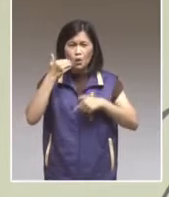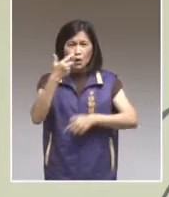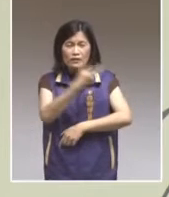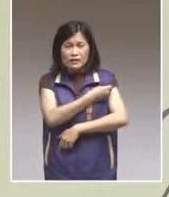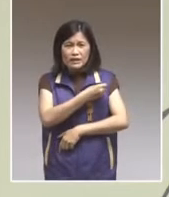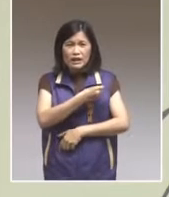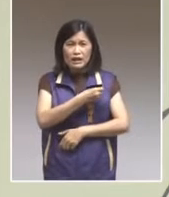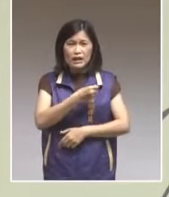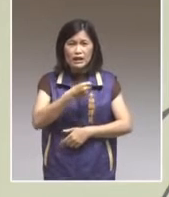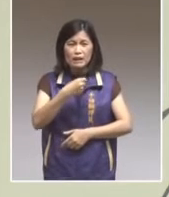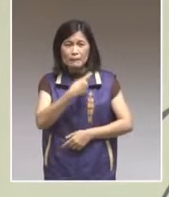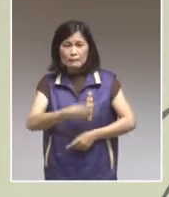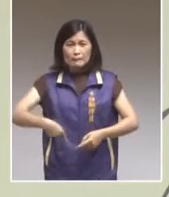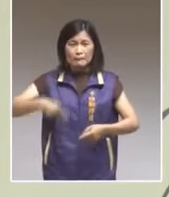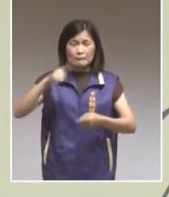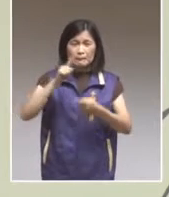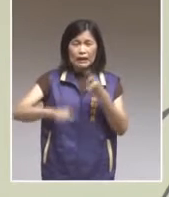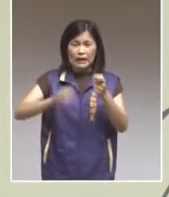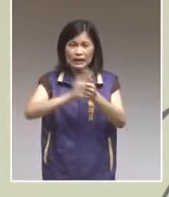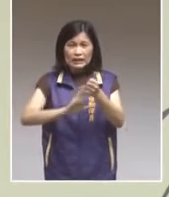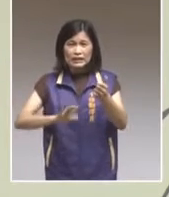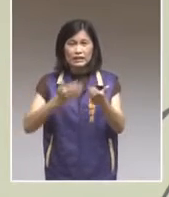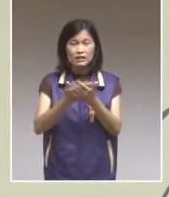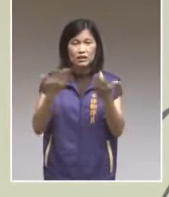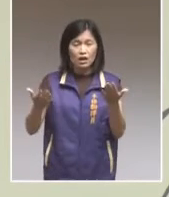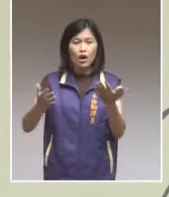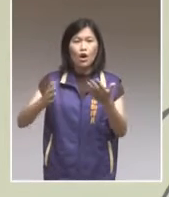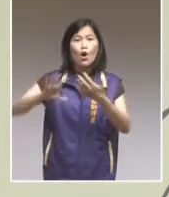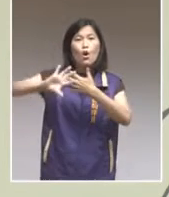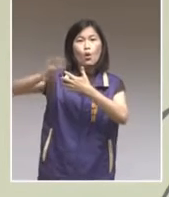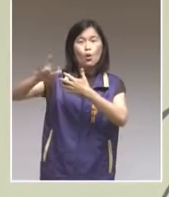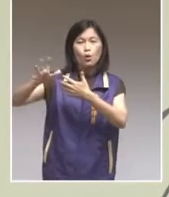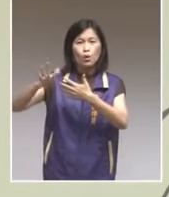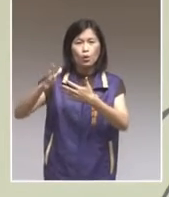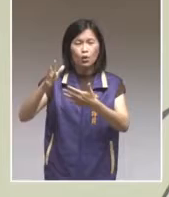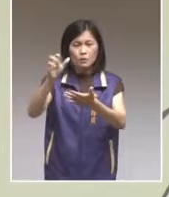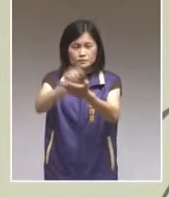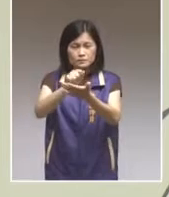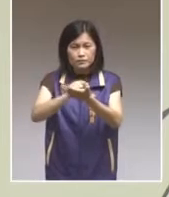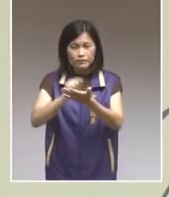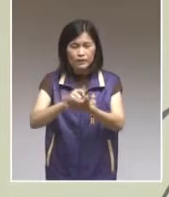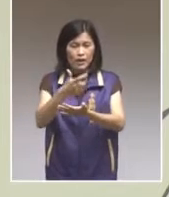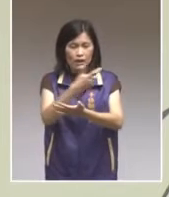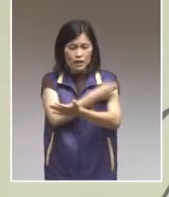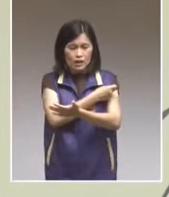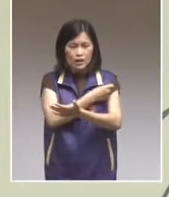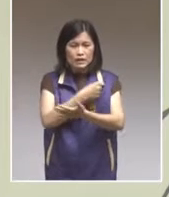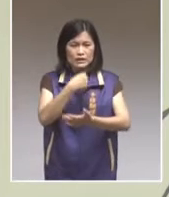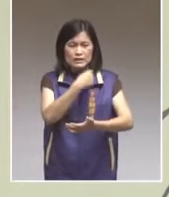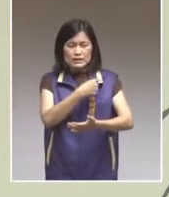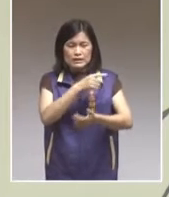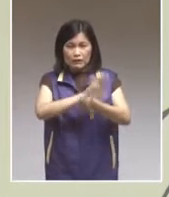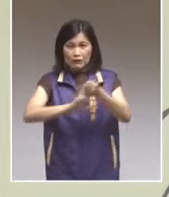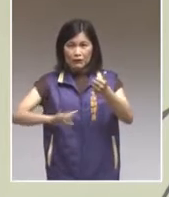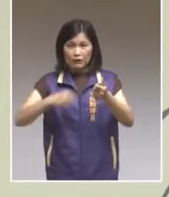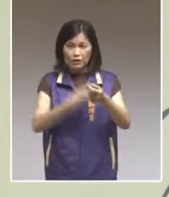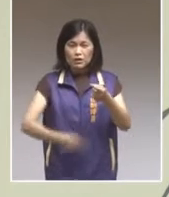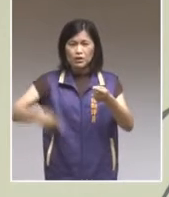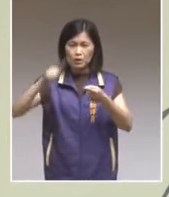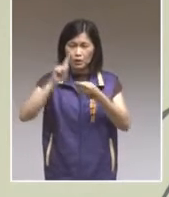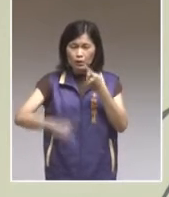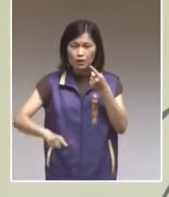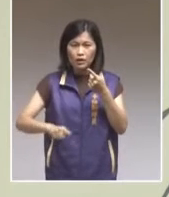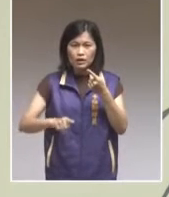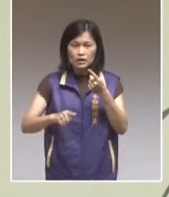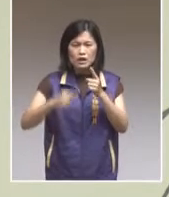反应。那其实根据国外的统计，打疫苗之后的不良反应其实非常低。